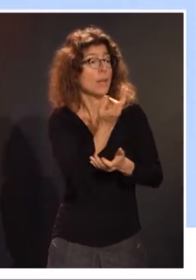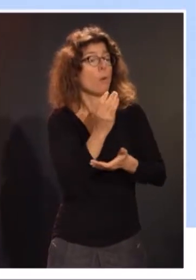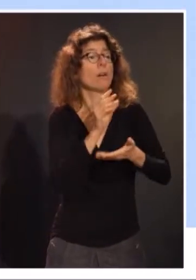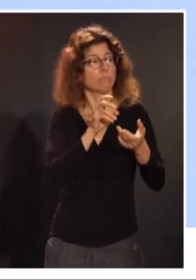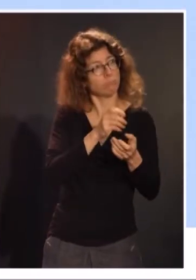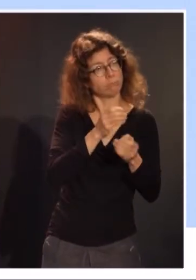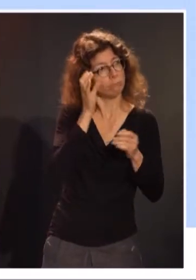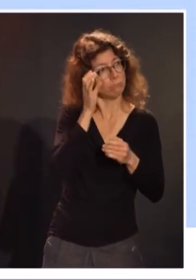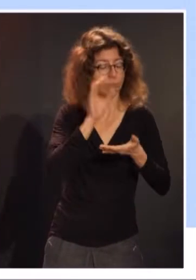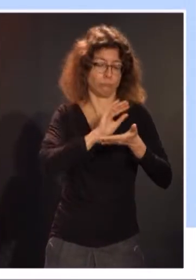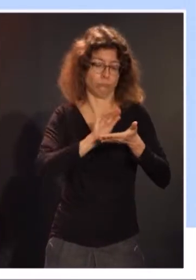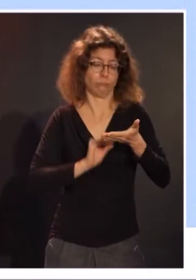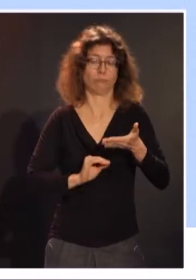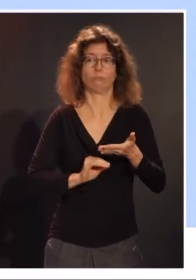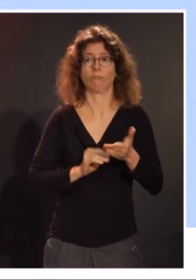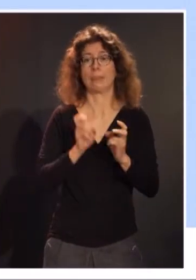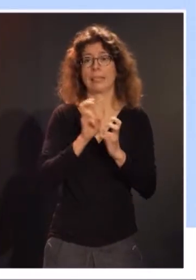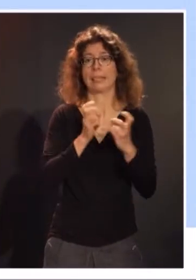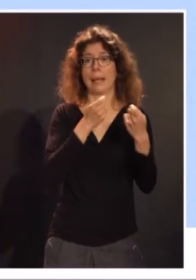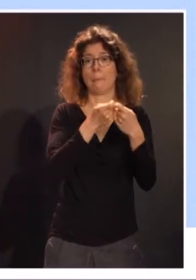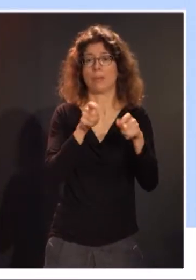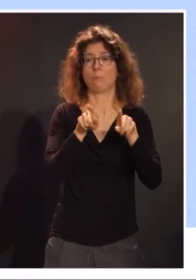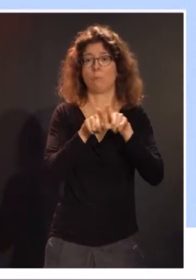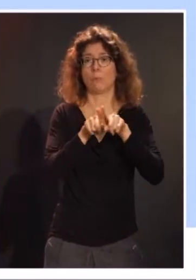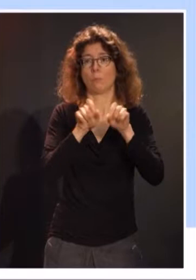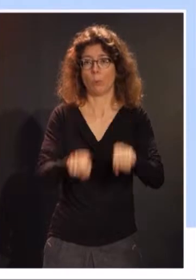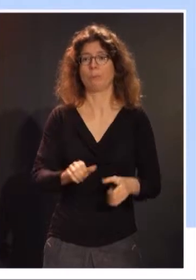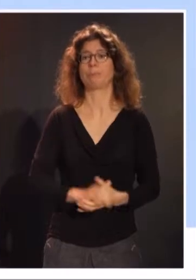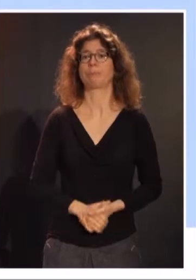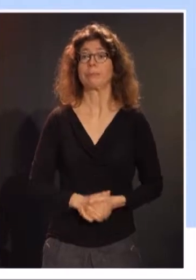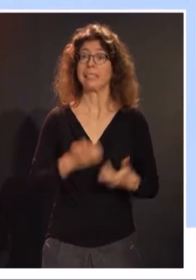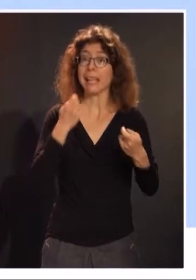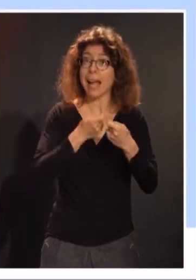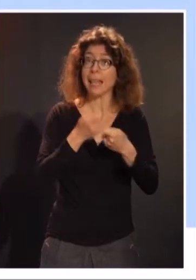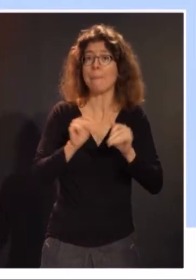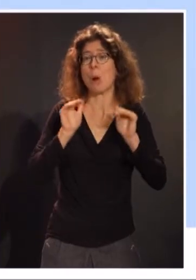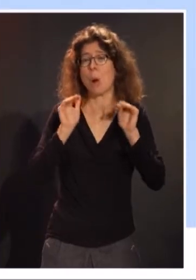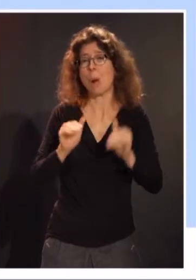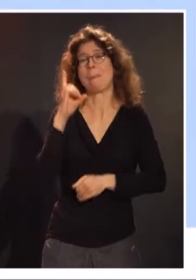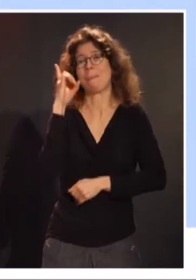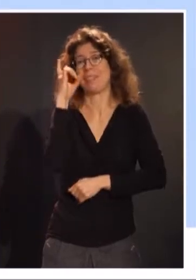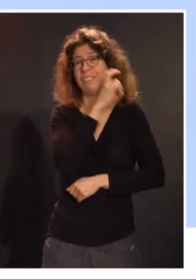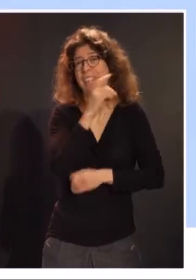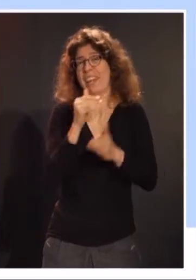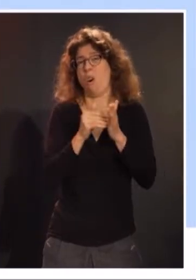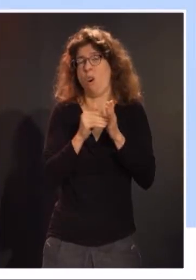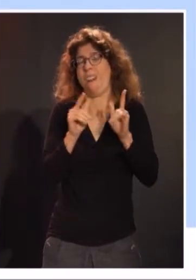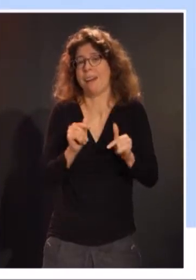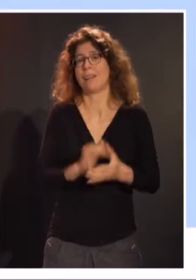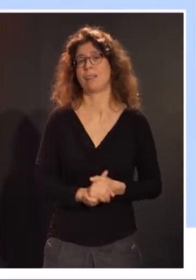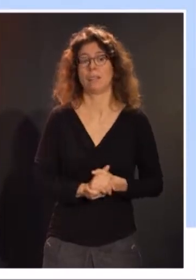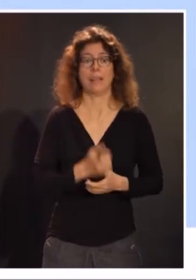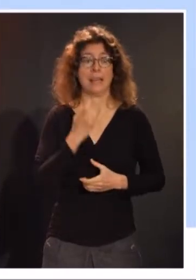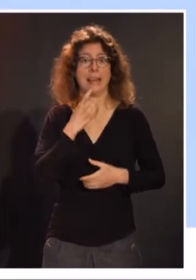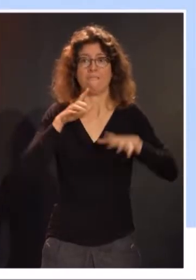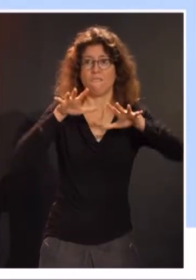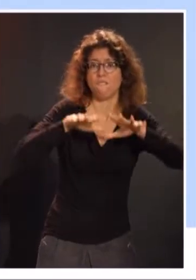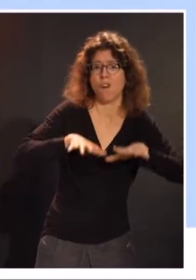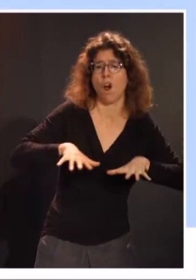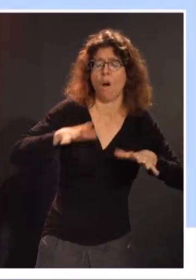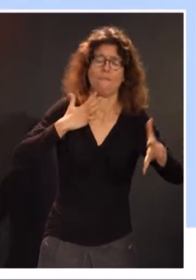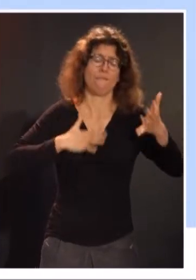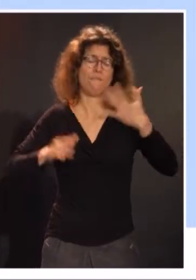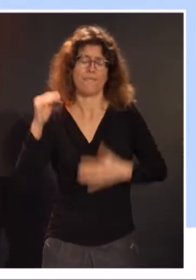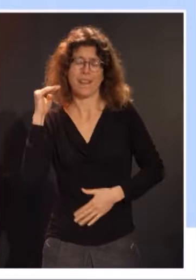également aménagées. Donc, malgré ces adaptations, les difficultés qui persistaient, donc c'était une lenteur de la part de l'élève et une grande